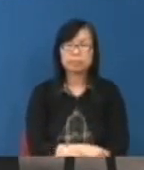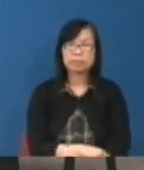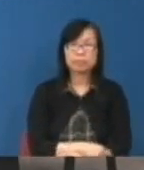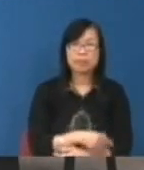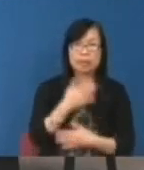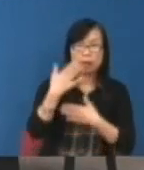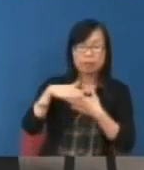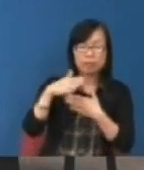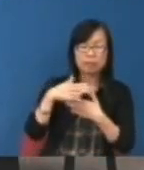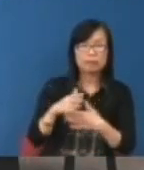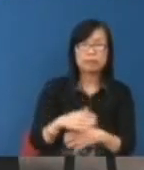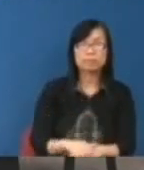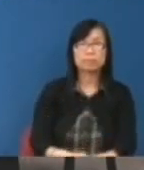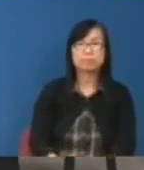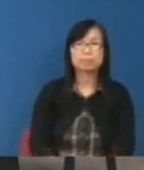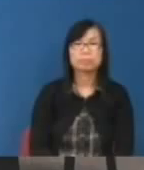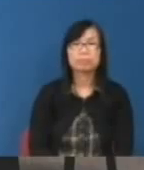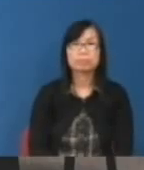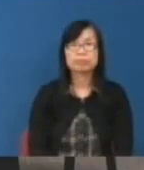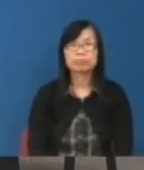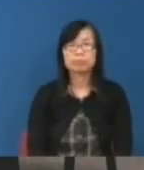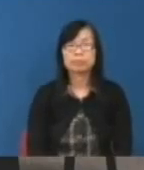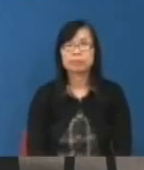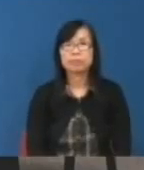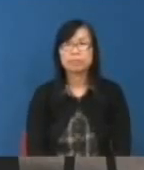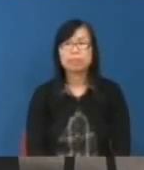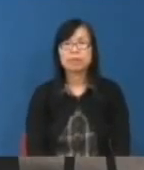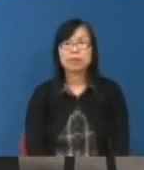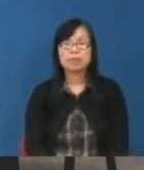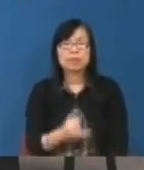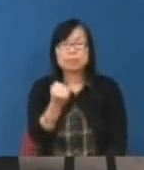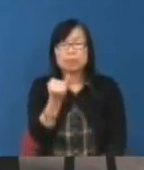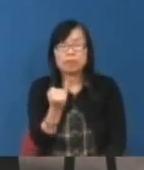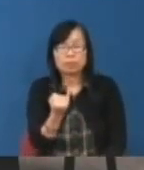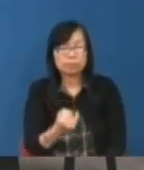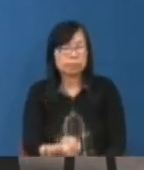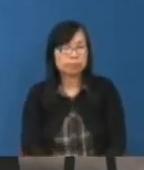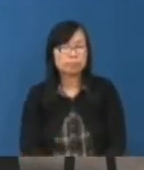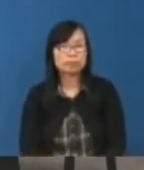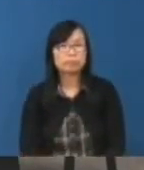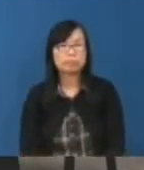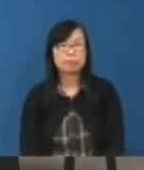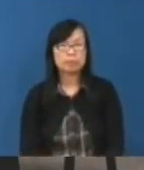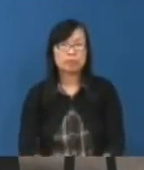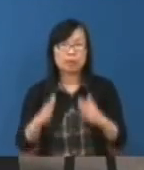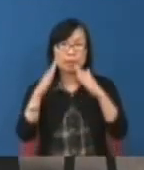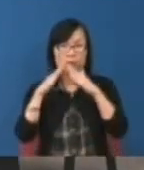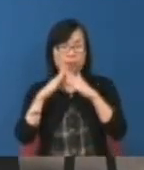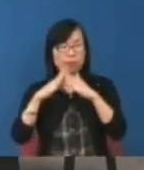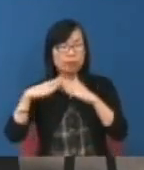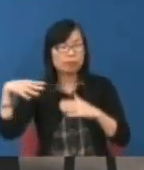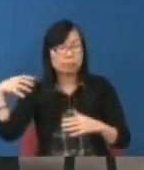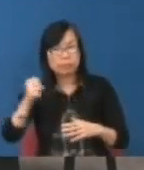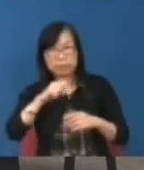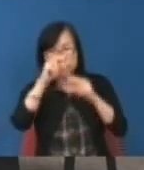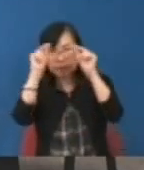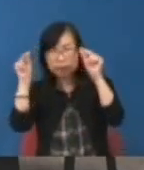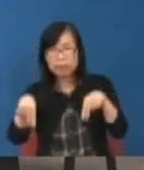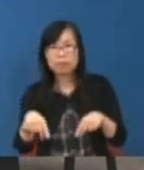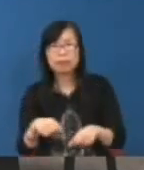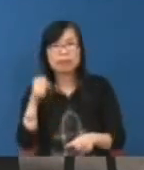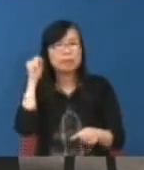其他嘅呢個受害者啦，係咪？即係居港權嘅問題啦，佢又揼啦，揼自